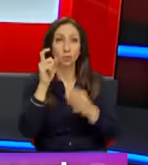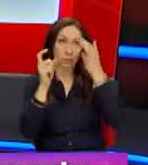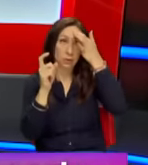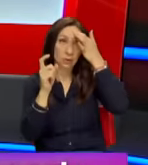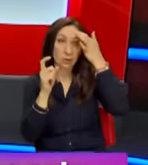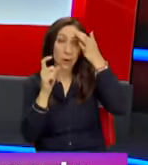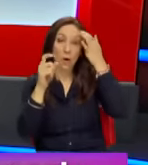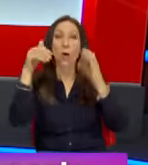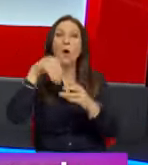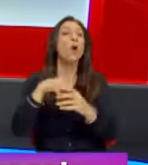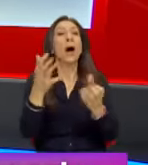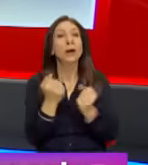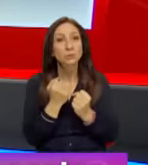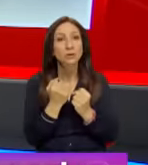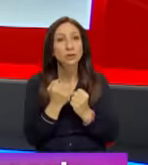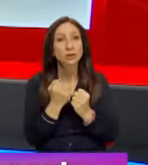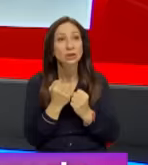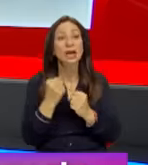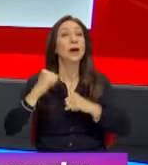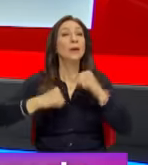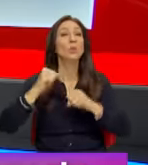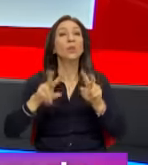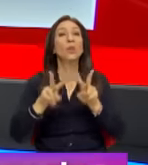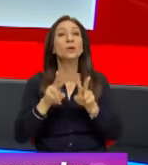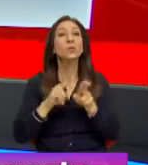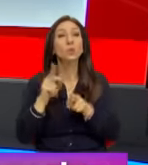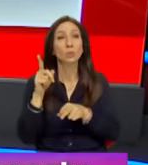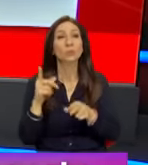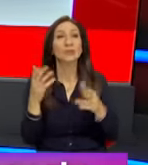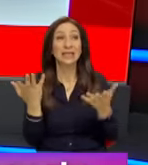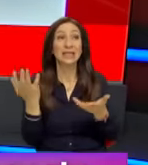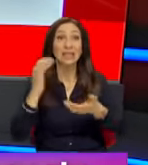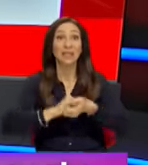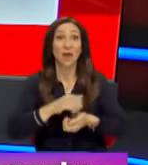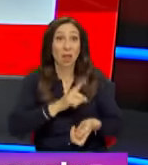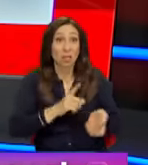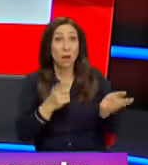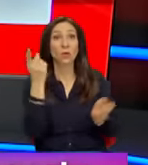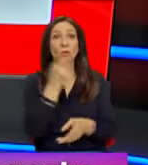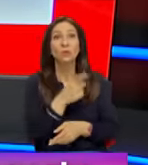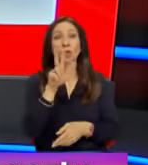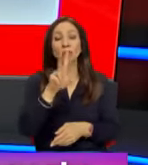%51,9'luk oy oranına sahip olurken rakibi Murat Kurum ki ittifakın adayı